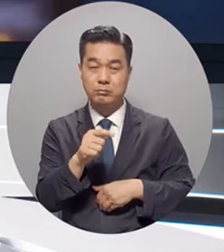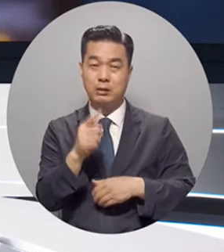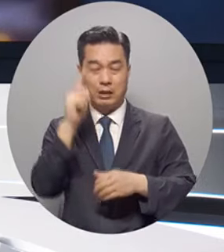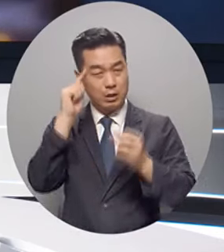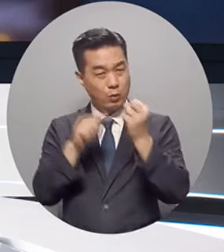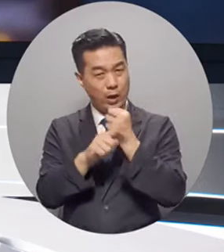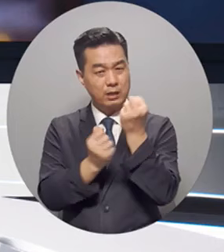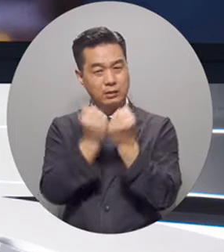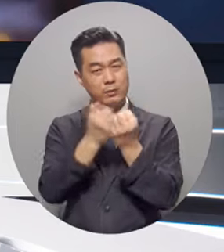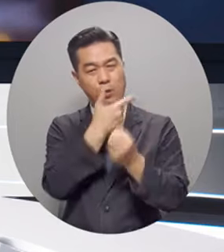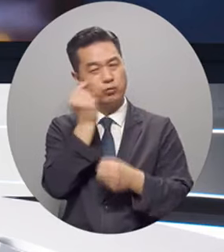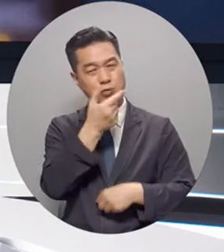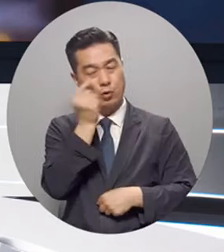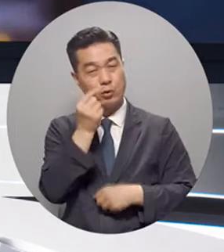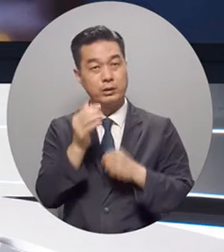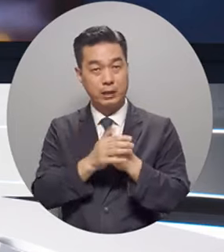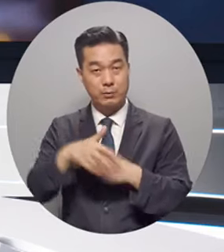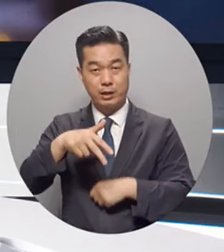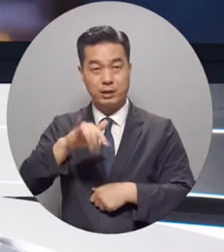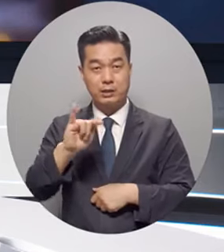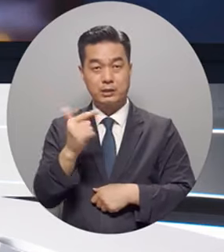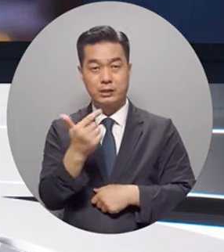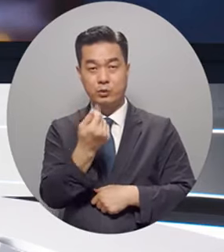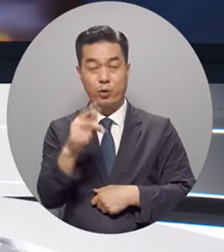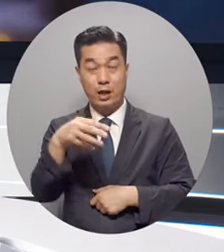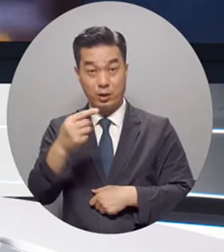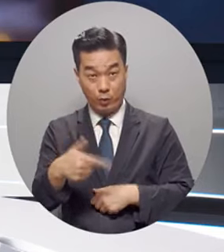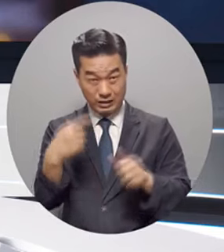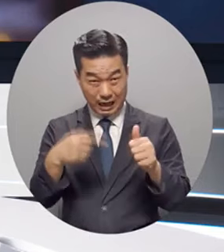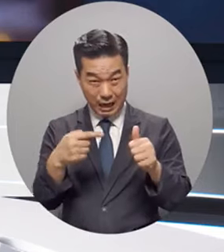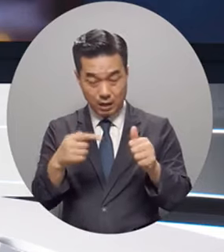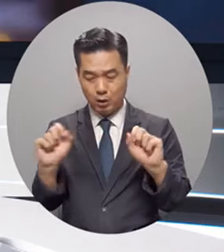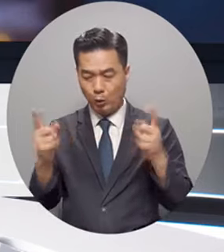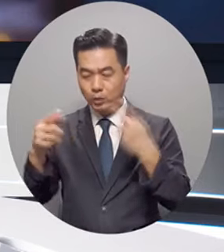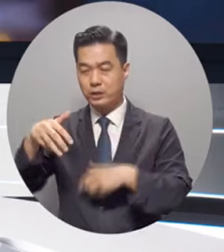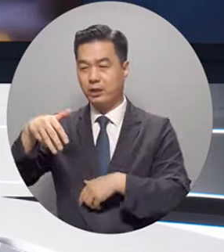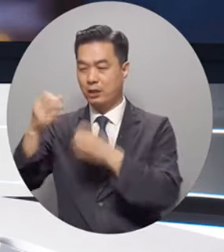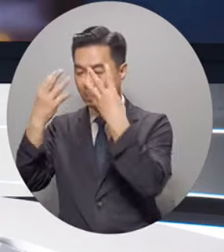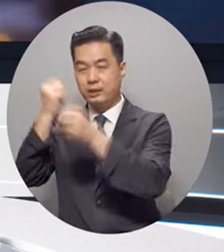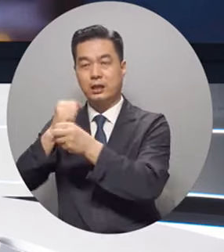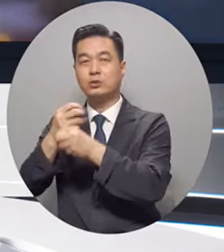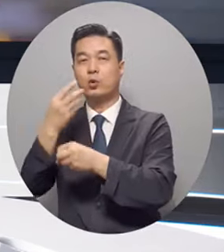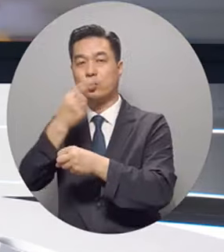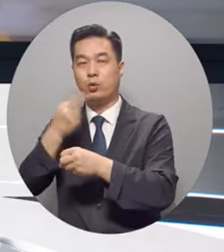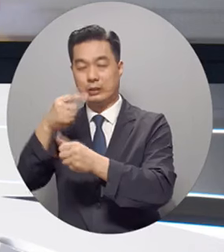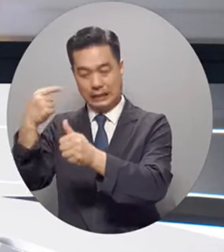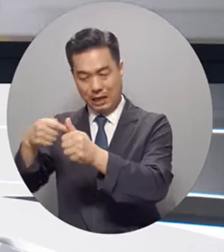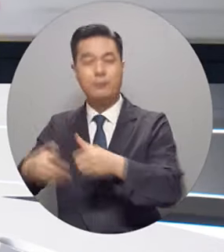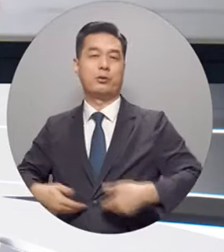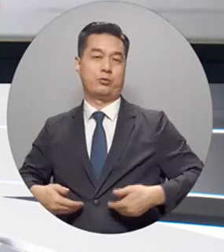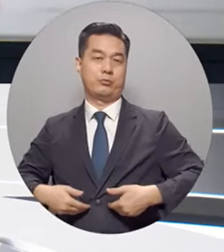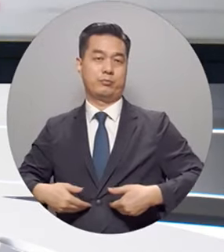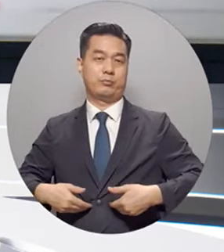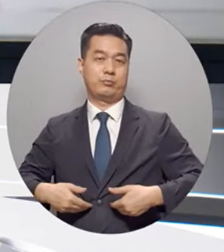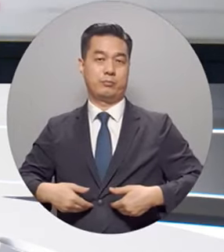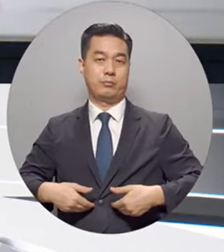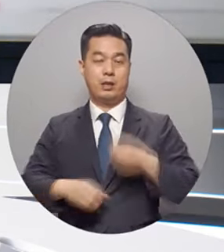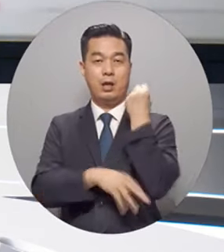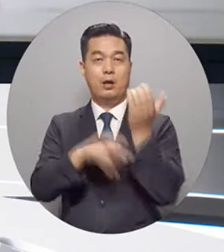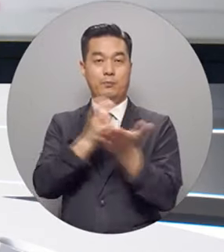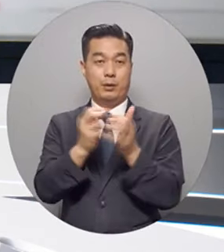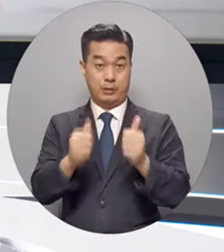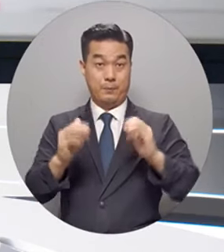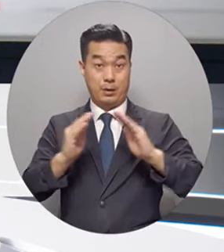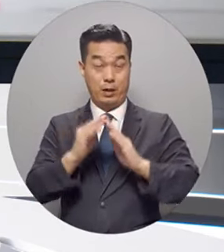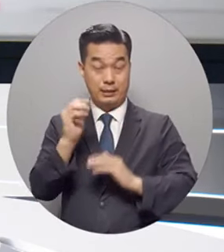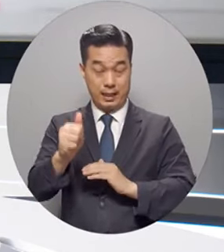걸로 한다며 진화론을 가르친다면 창조론도 가르쳐야 한다는 입장을 밝혔습니다 또 헌법 재판관 시절 국회